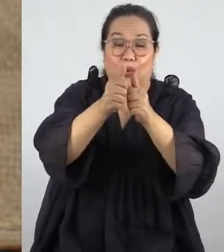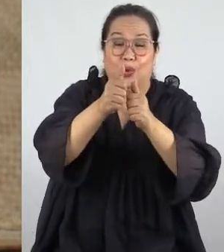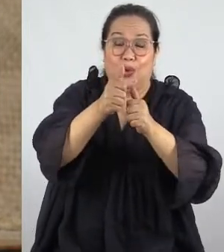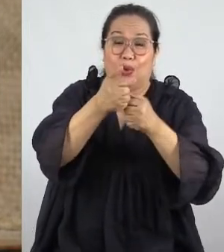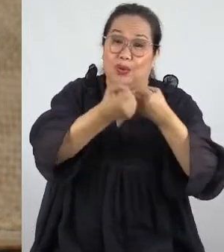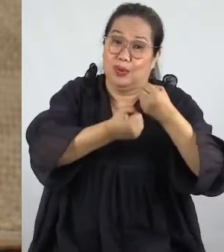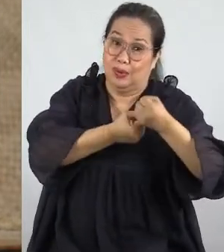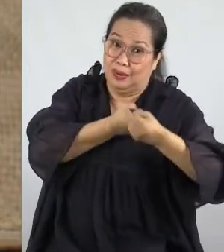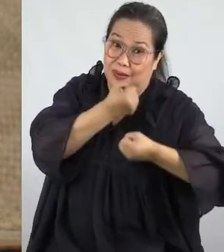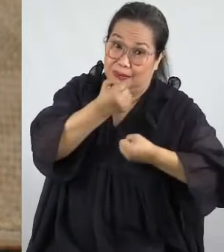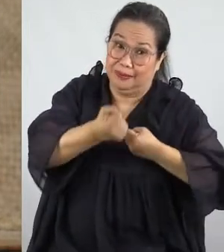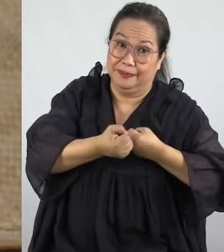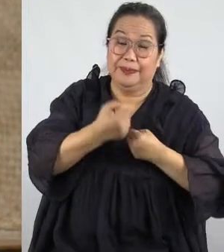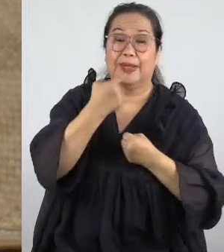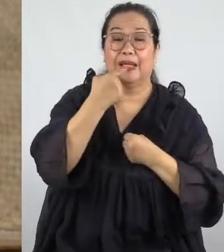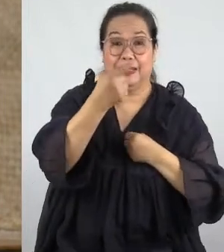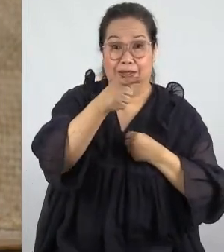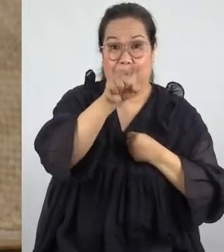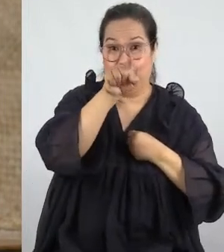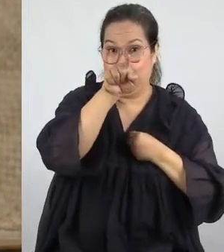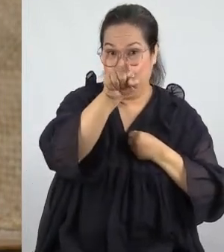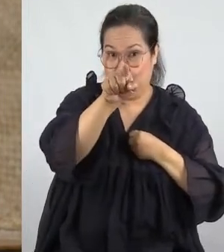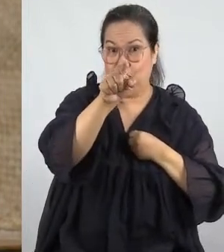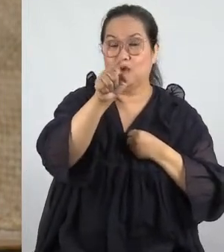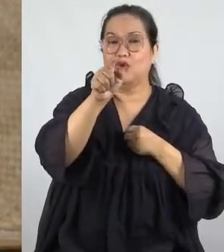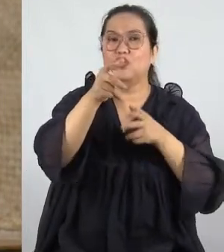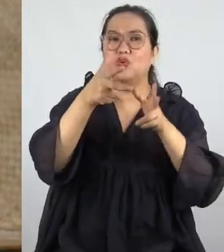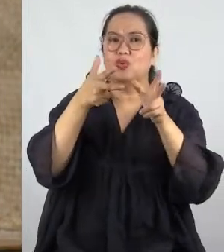agon. Sabi niya, takbuhin ninyo ang